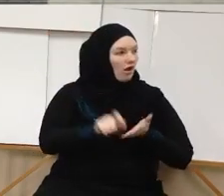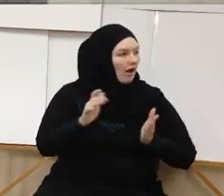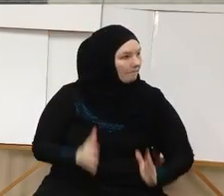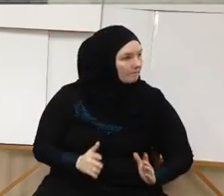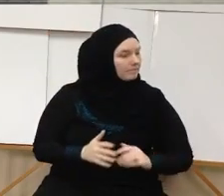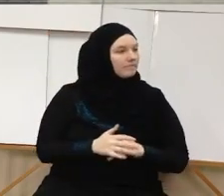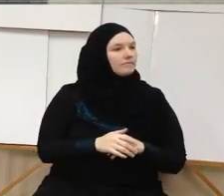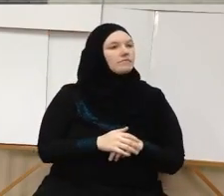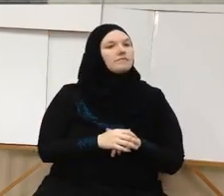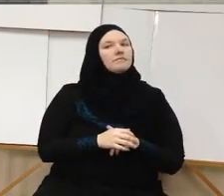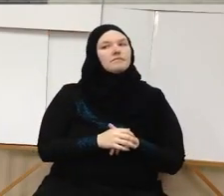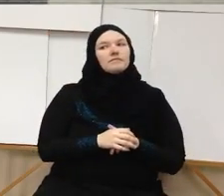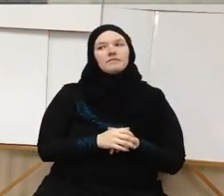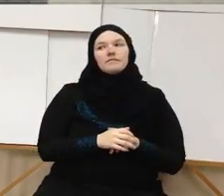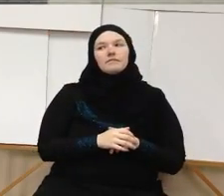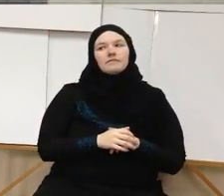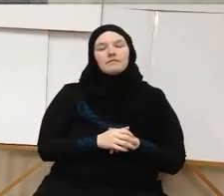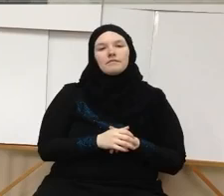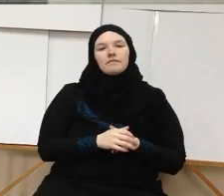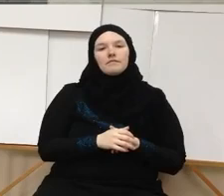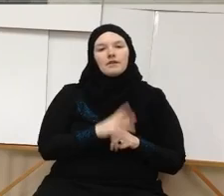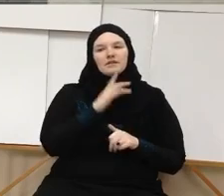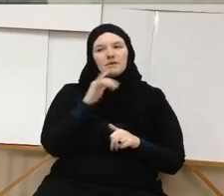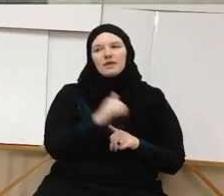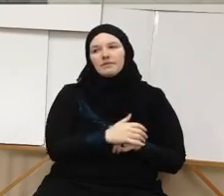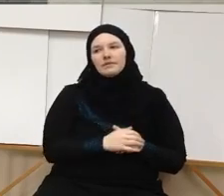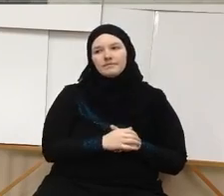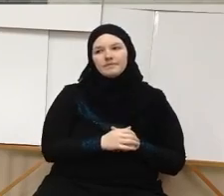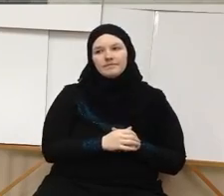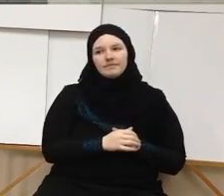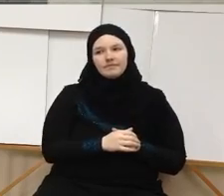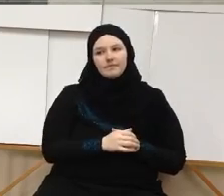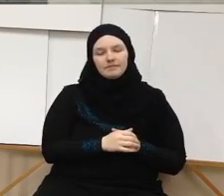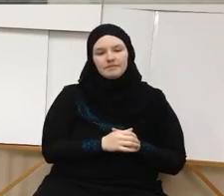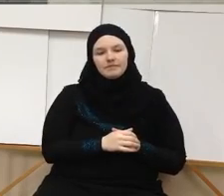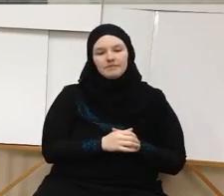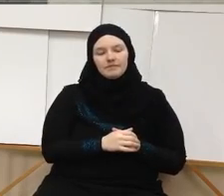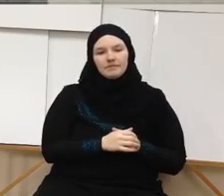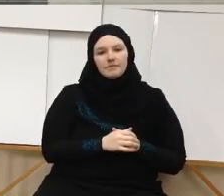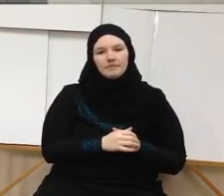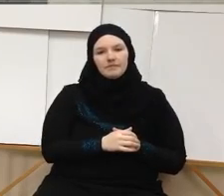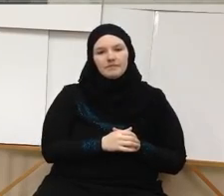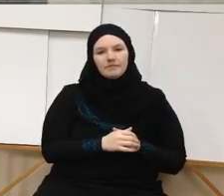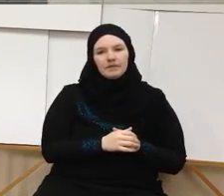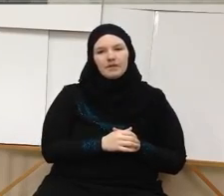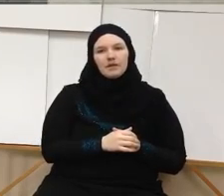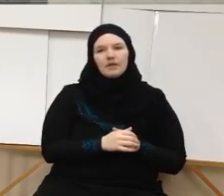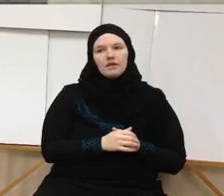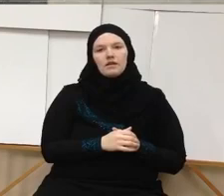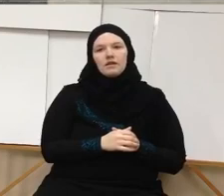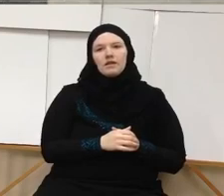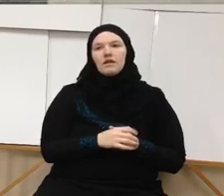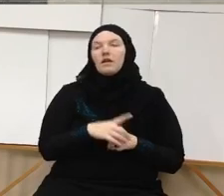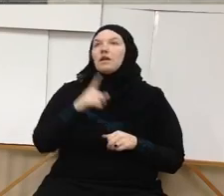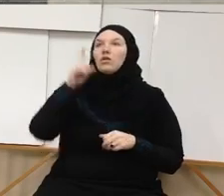priests, بما استحفظوا من كتاب الله, according to what they have been entrusted